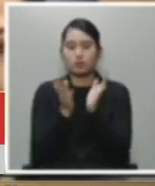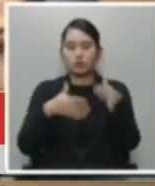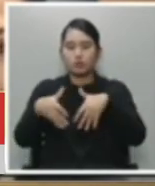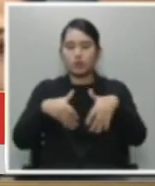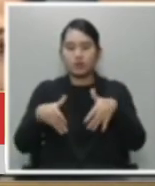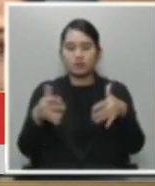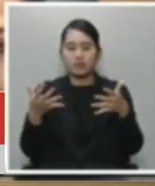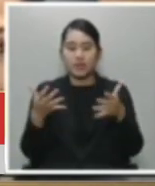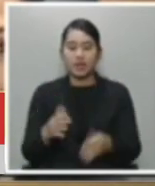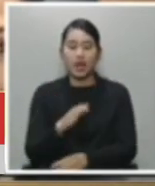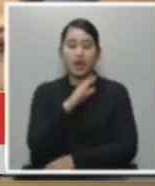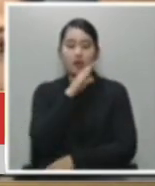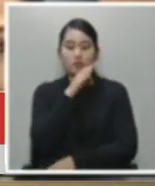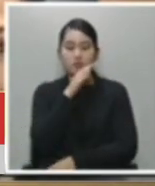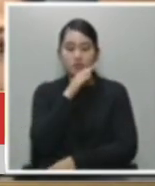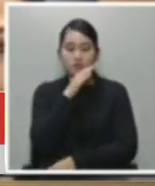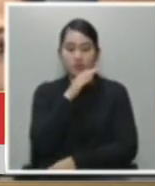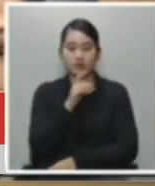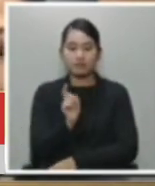คนร้าย